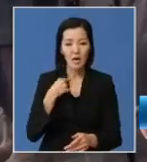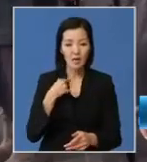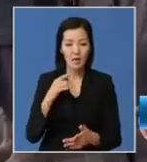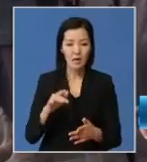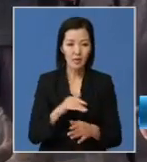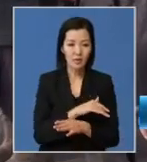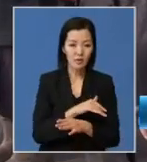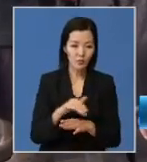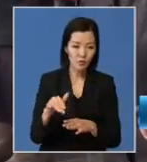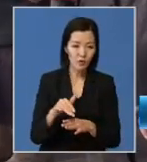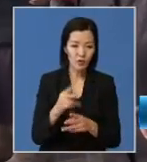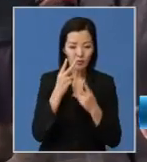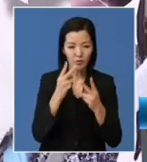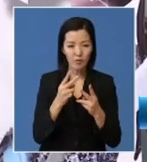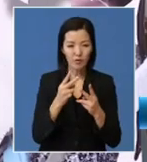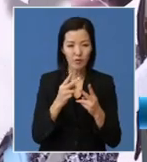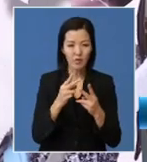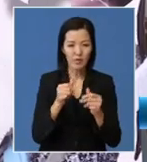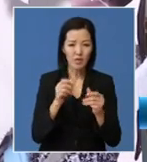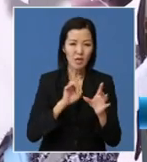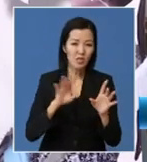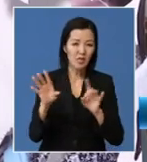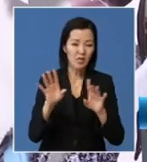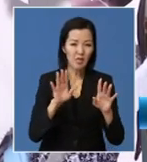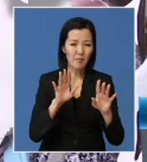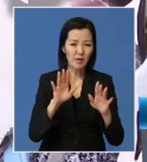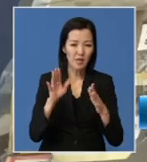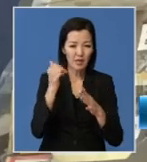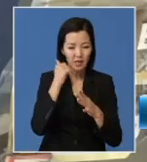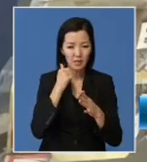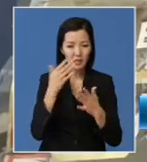Жарнамалар жарқырап тұр. Үсті-үстіне ілінген бірі ескі, бірі жаңа.